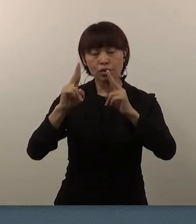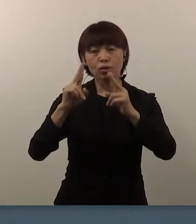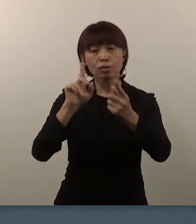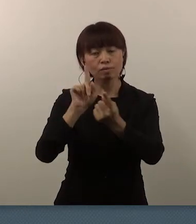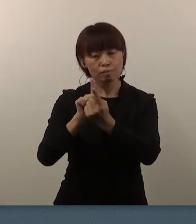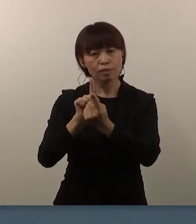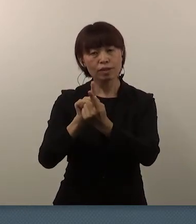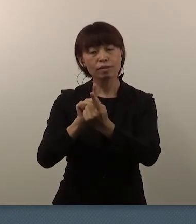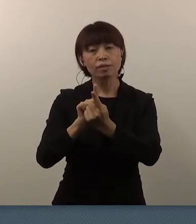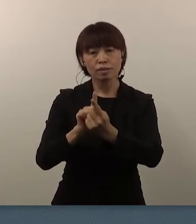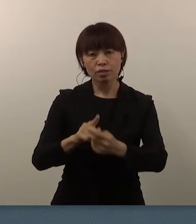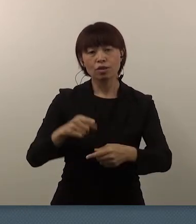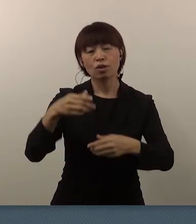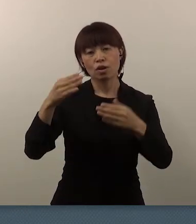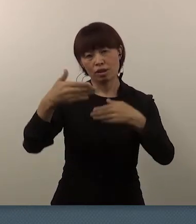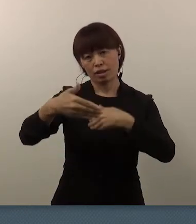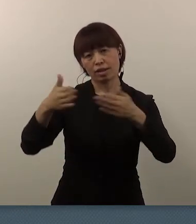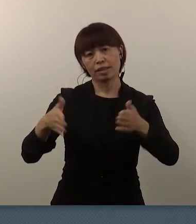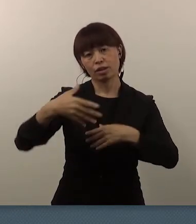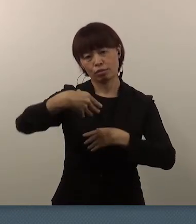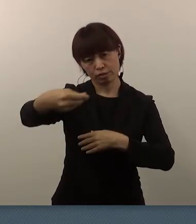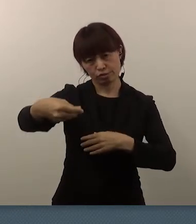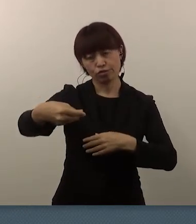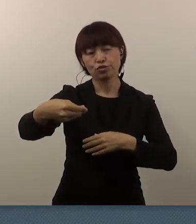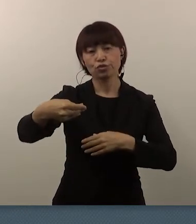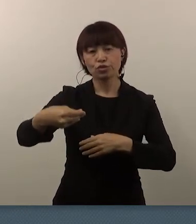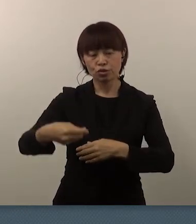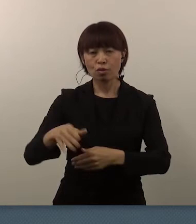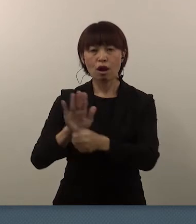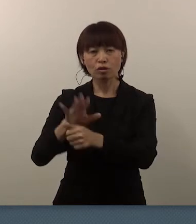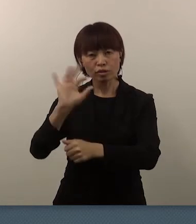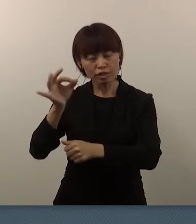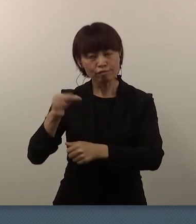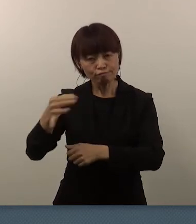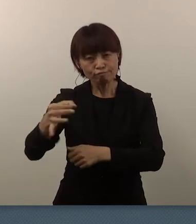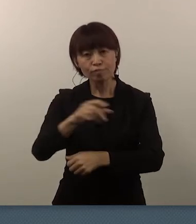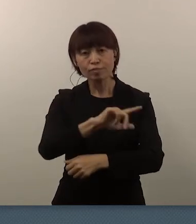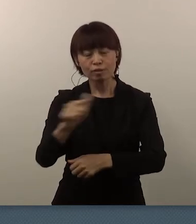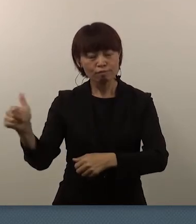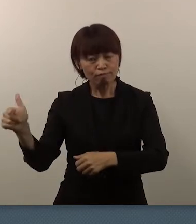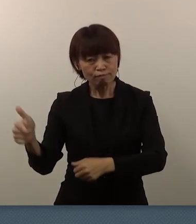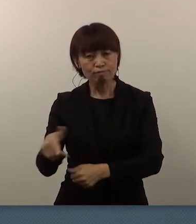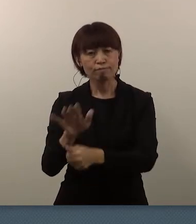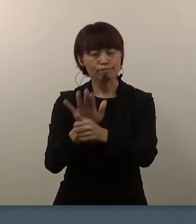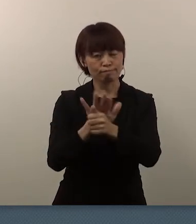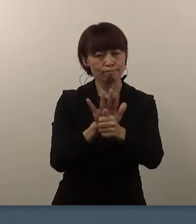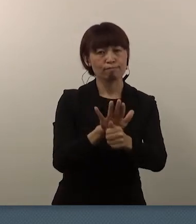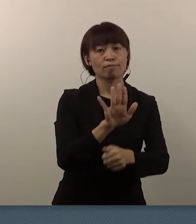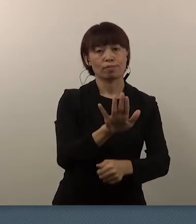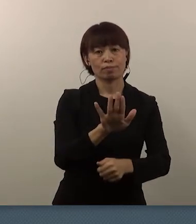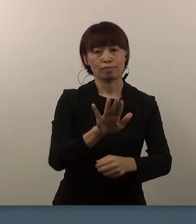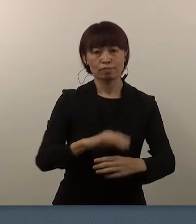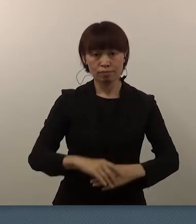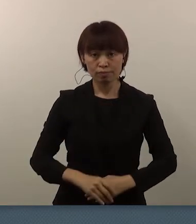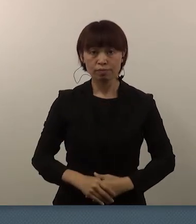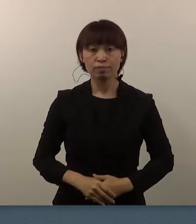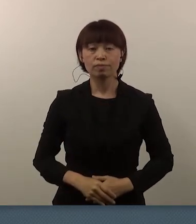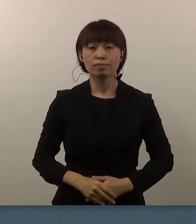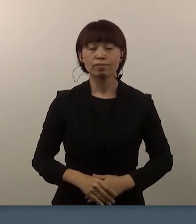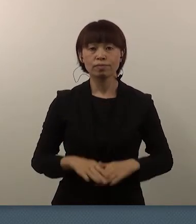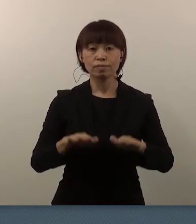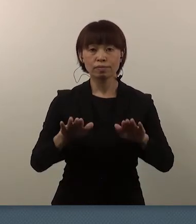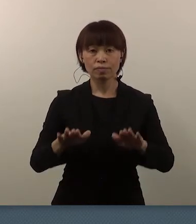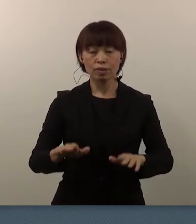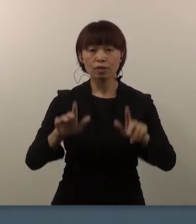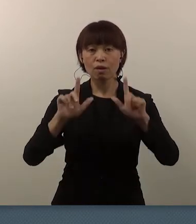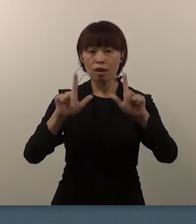供、外国企業立ち上げ支援補助金の交付など各種の支援を行いました。本日発表